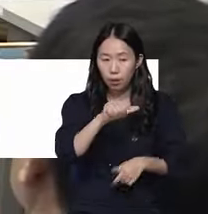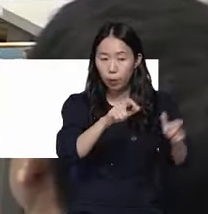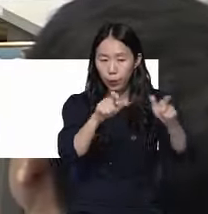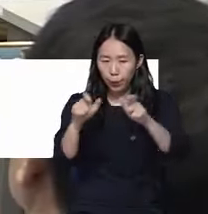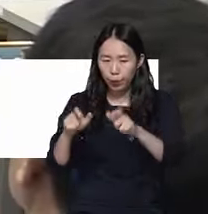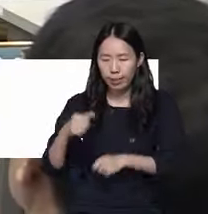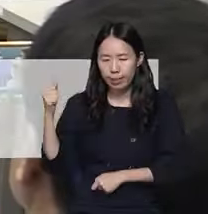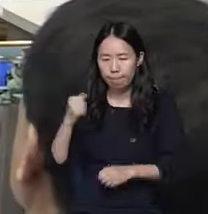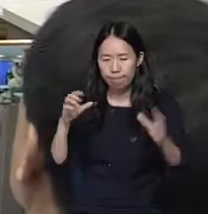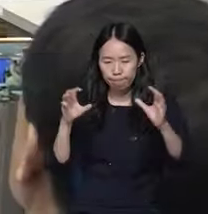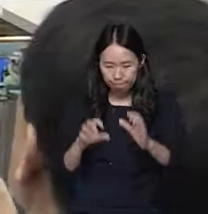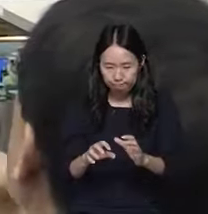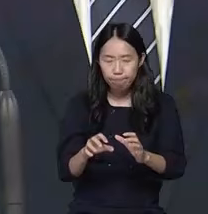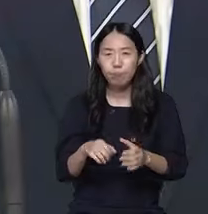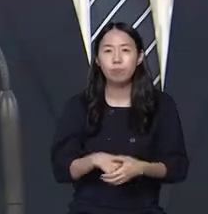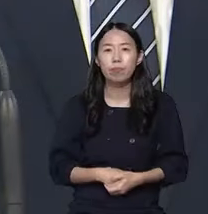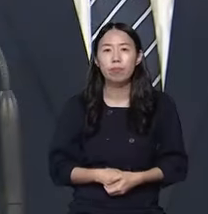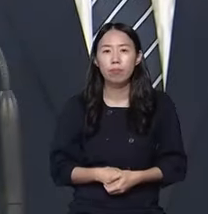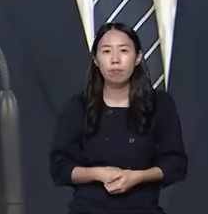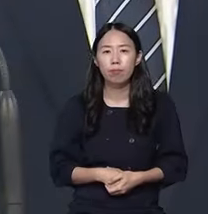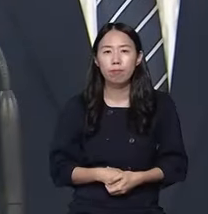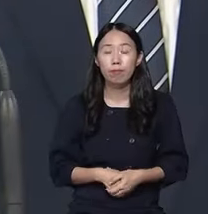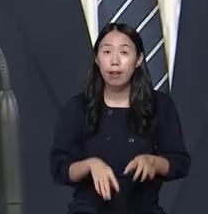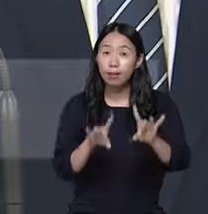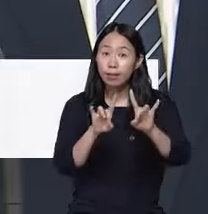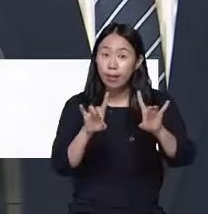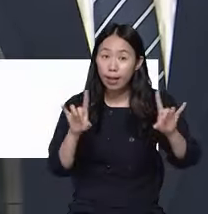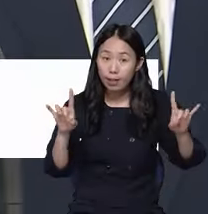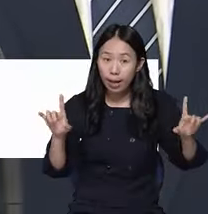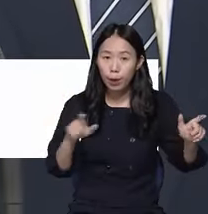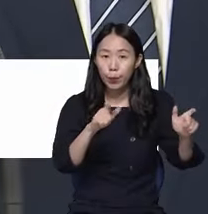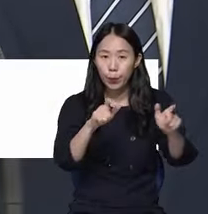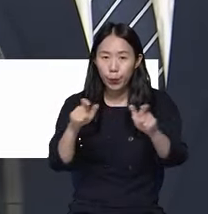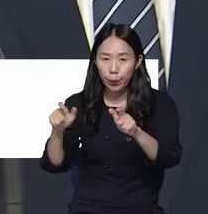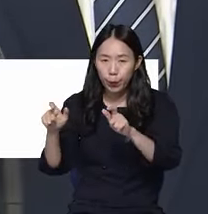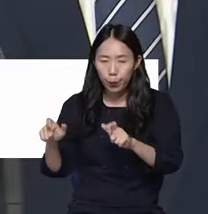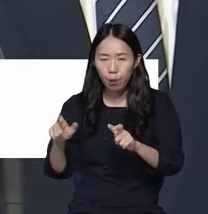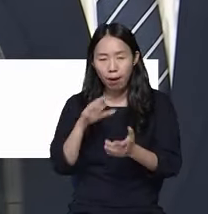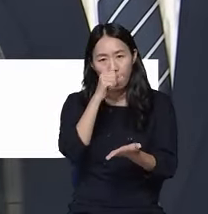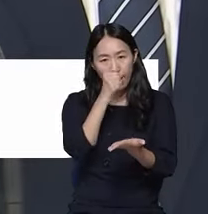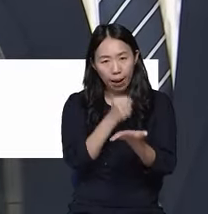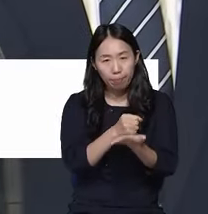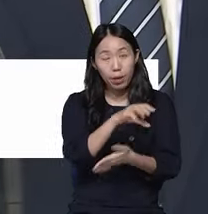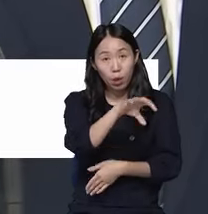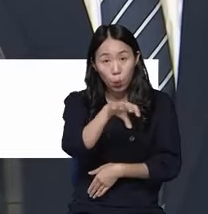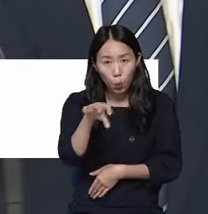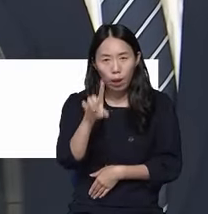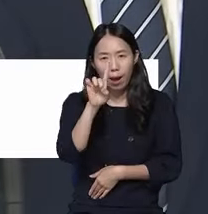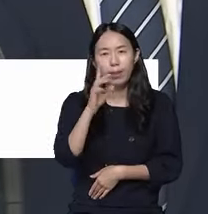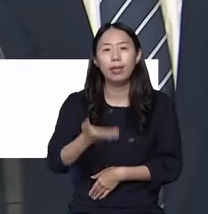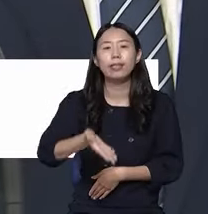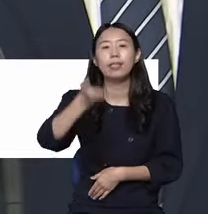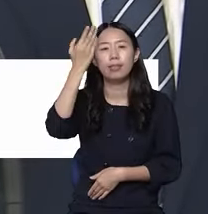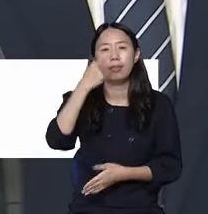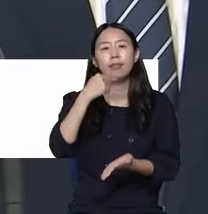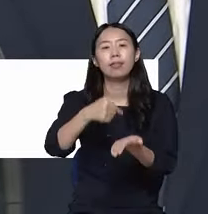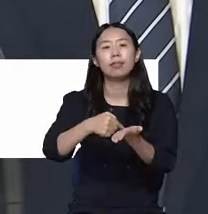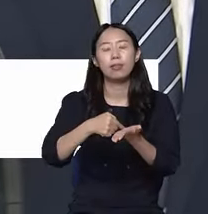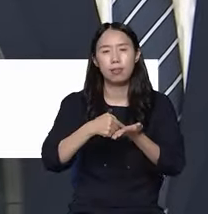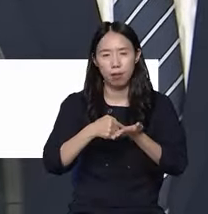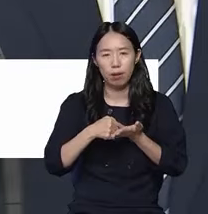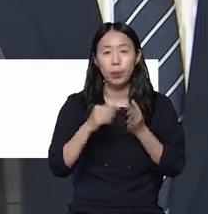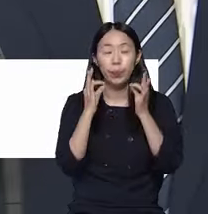자치구와 힘을 모으기로 했습니다. 각 자치구는 적정 입지 후보지를 한 개소 이상